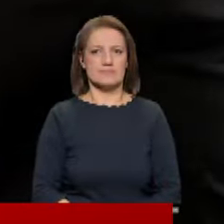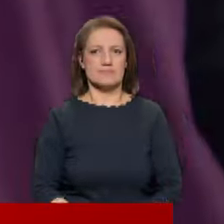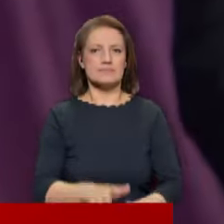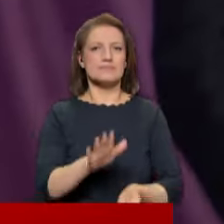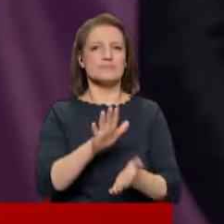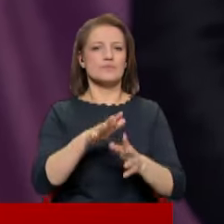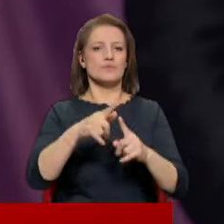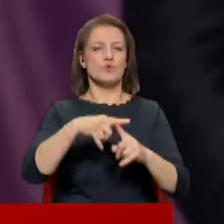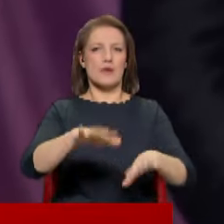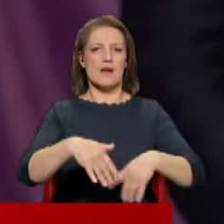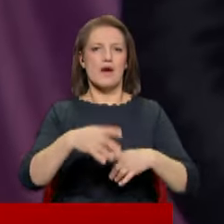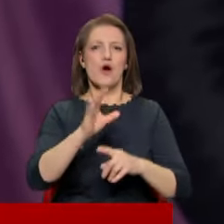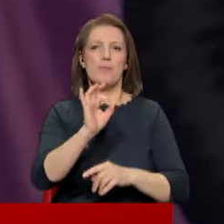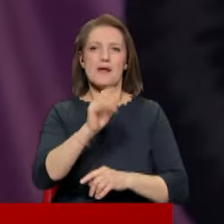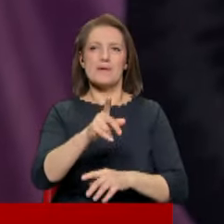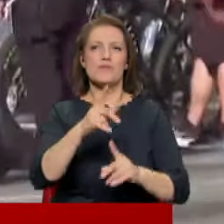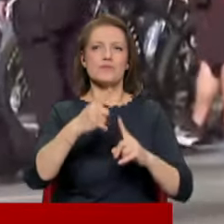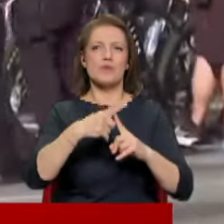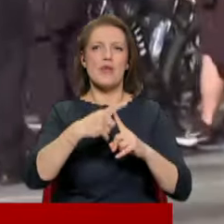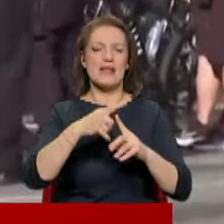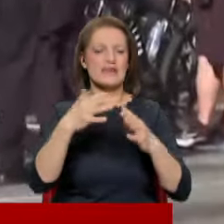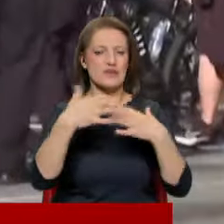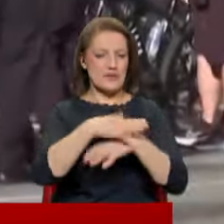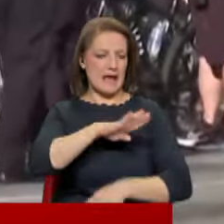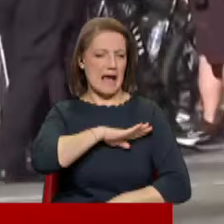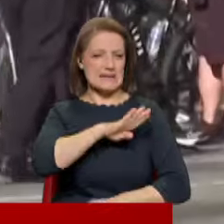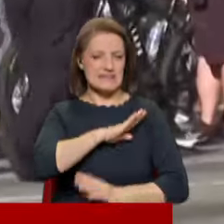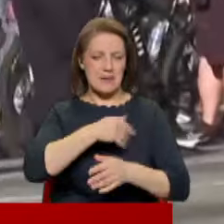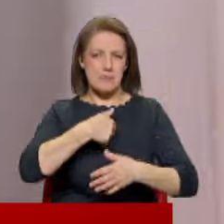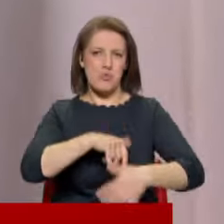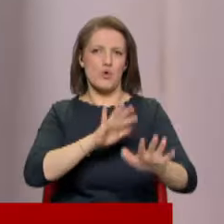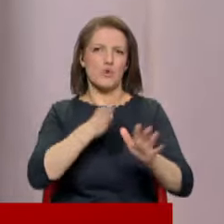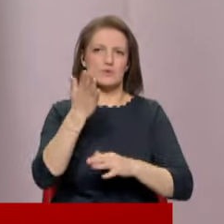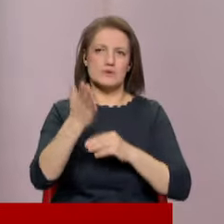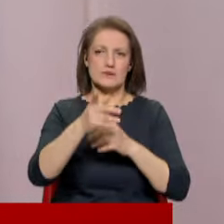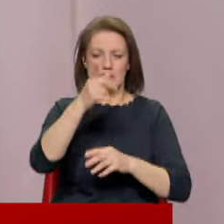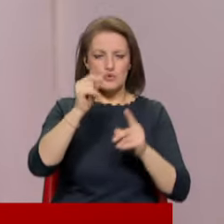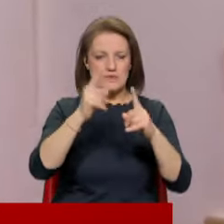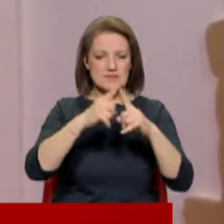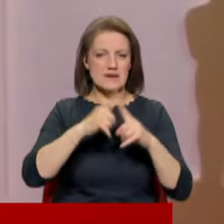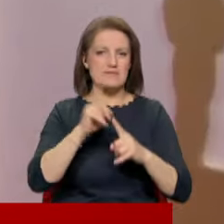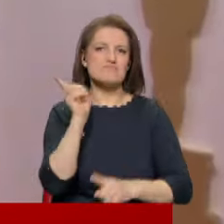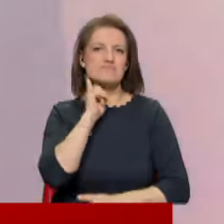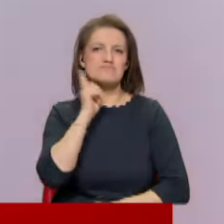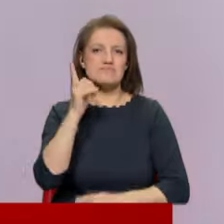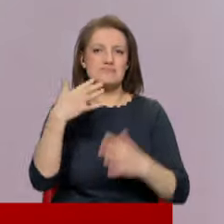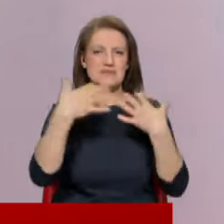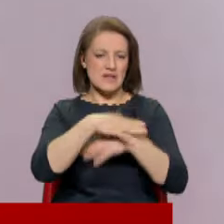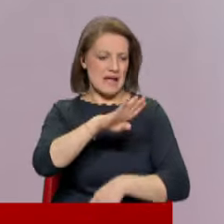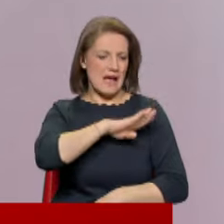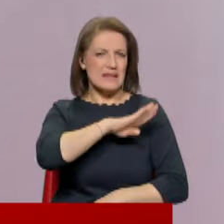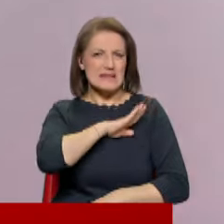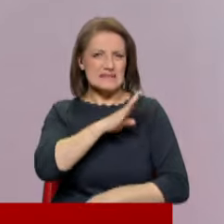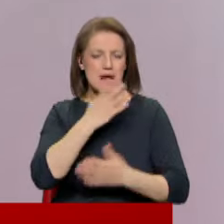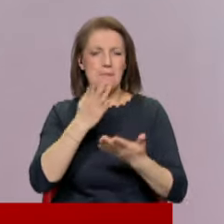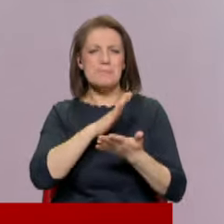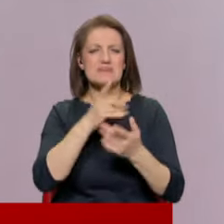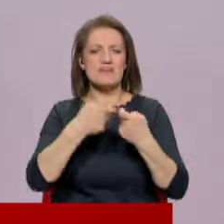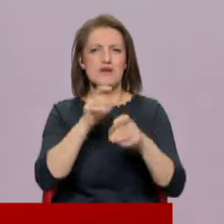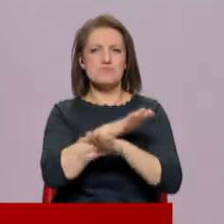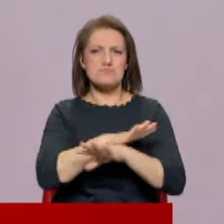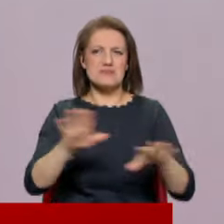Oscar törenine Oppenheimer, tören gecesine ise Gazze protestoları damga vurdu. Çok sayıda yıldız geceye Gazze'de ateşkes talep eden